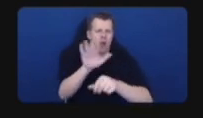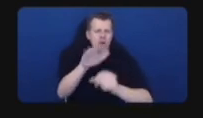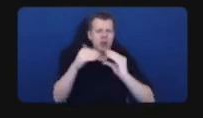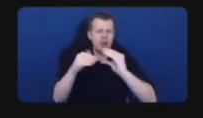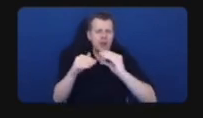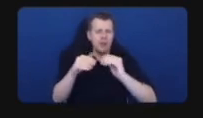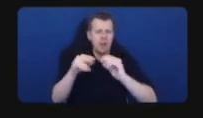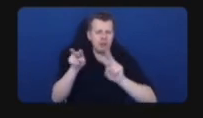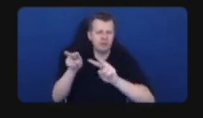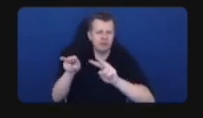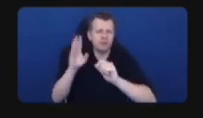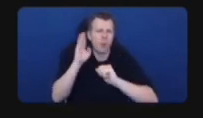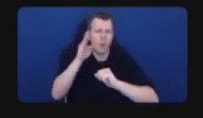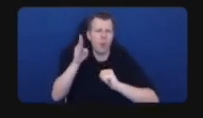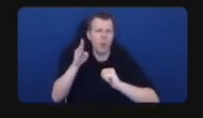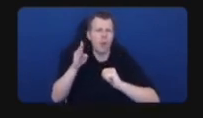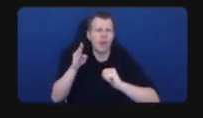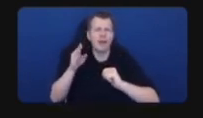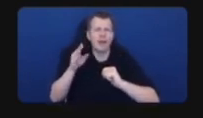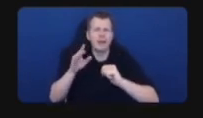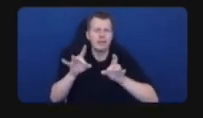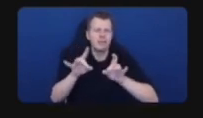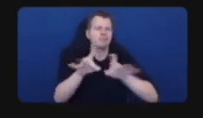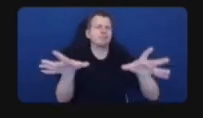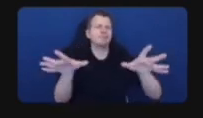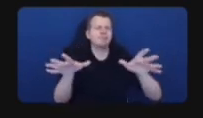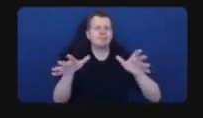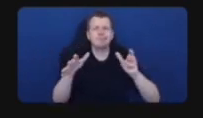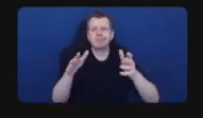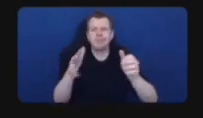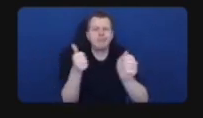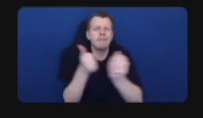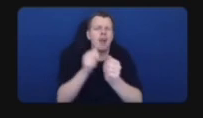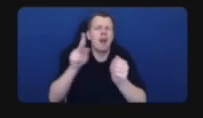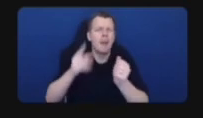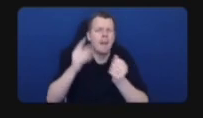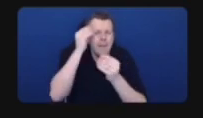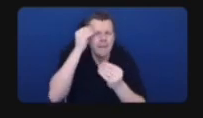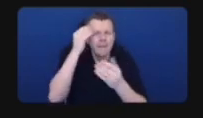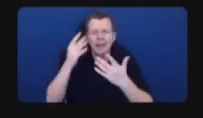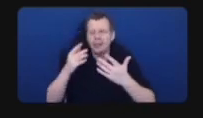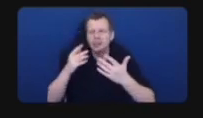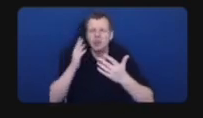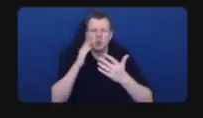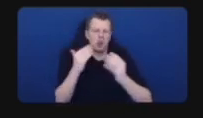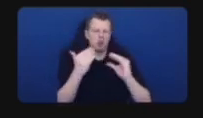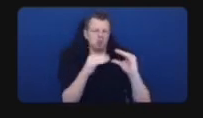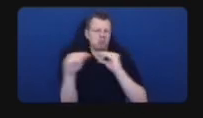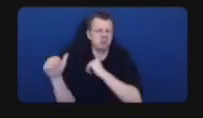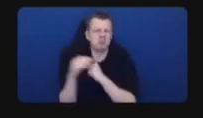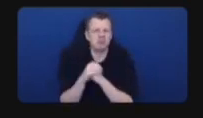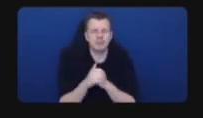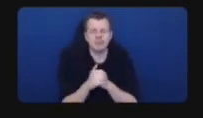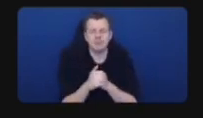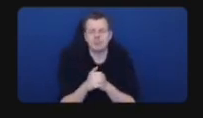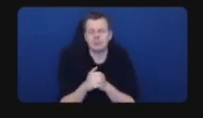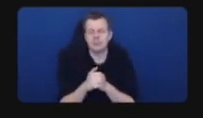所以请大家留意一下自己的电子邮箱，留意自己的 email。